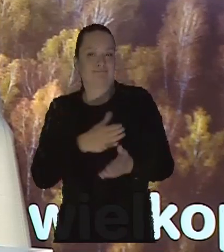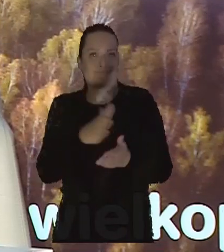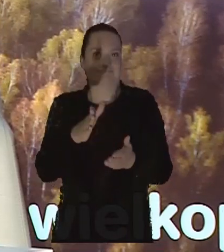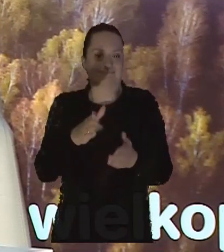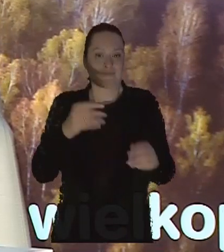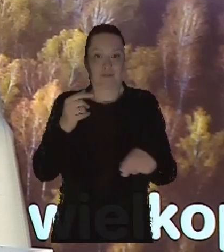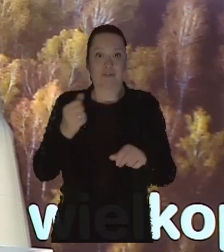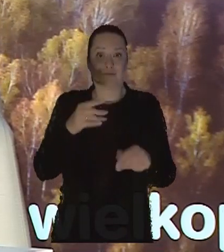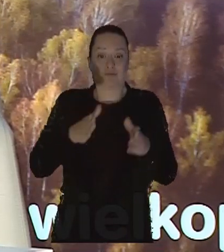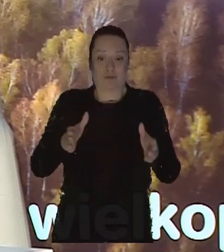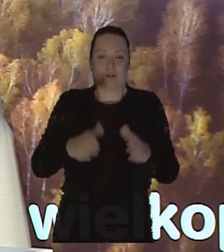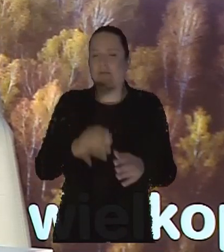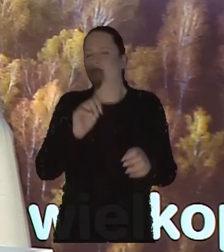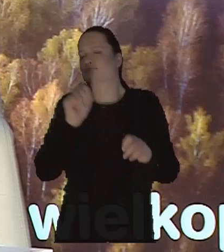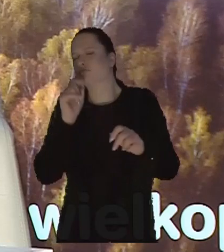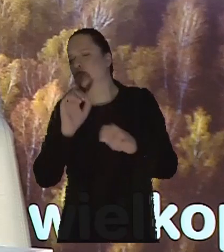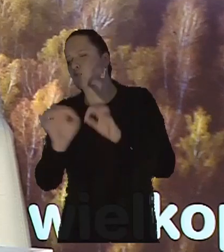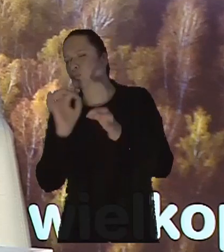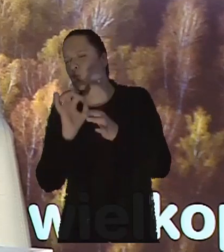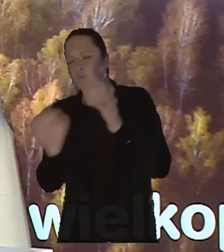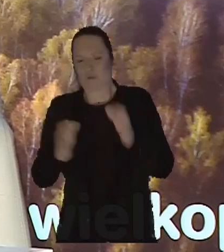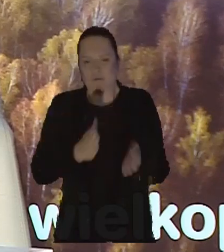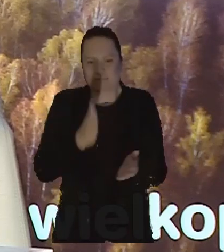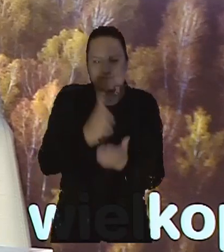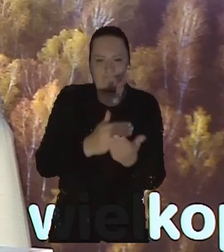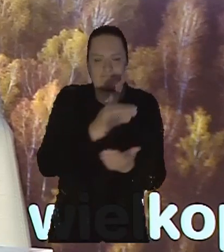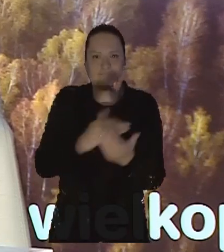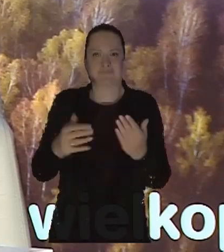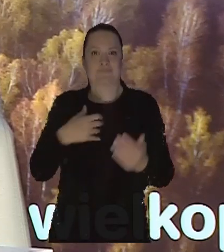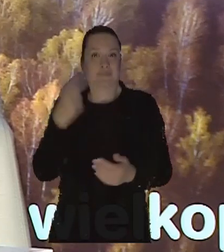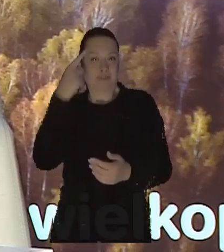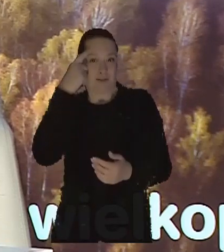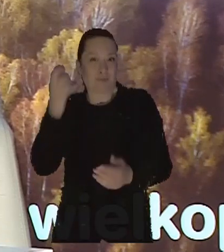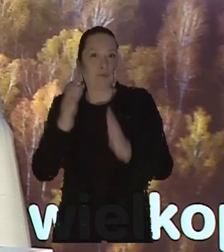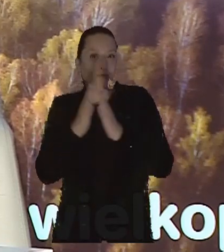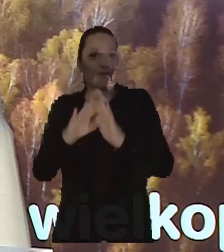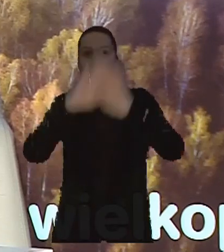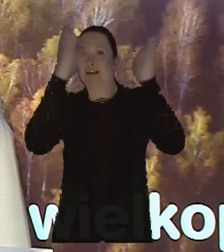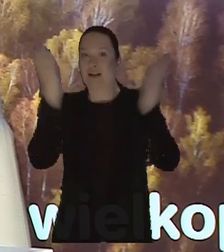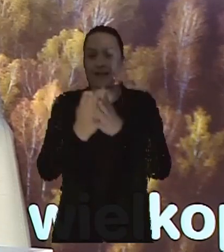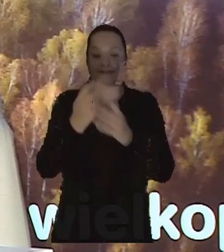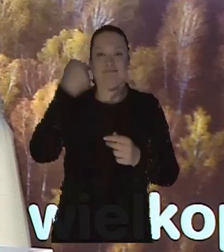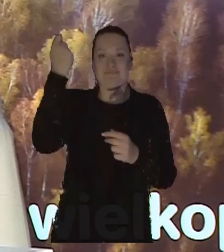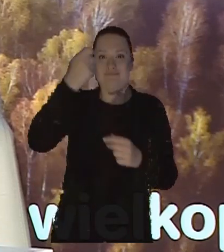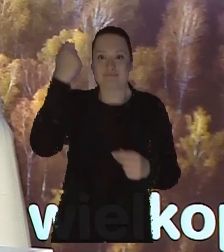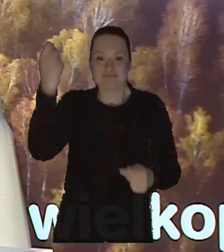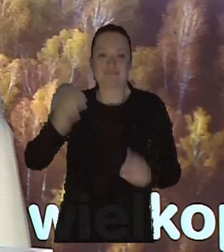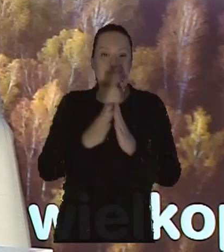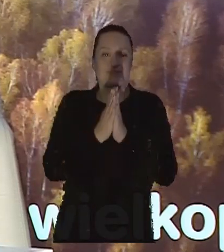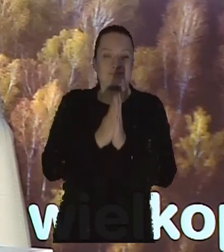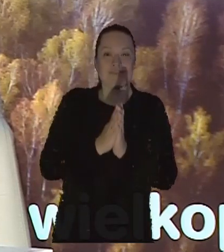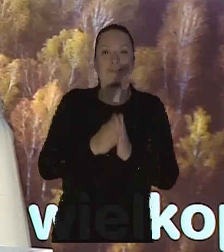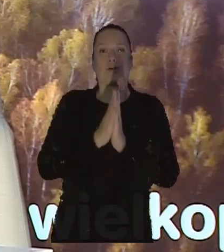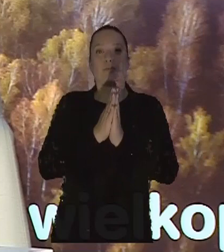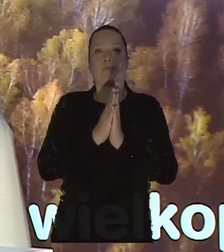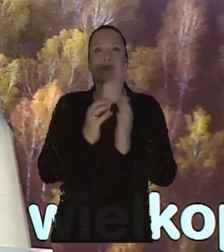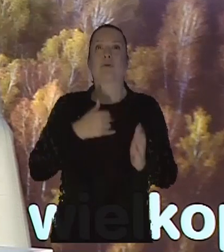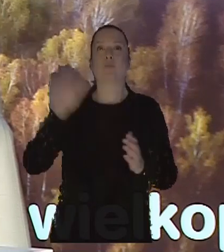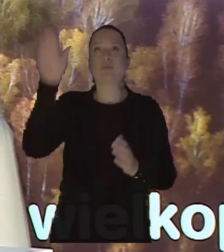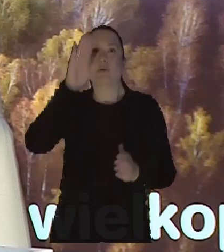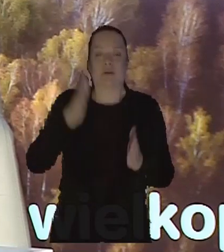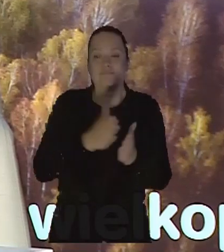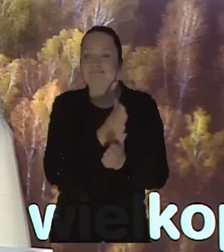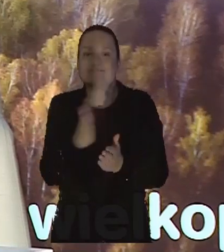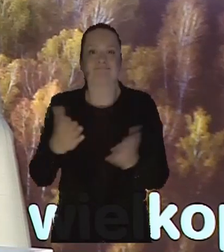drogę przepołowił. Aby był go pamiętny, racz każdy podróżny modlitwą prosić łaskawego Boga.